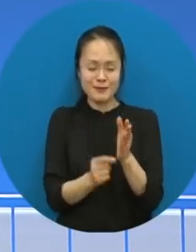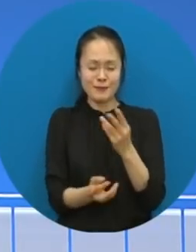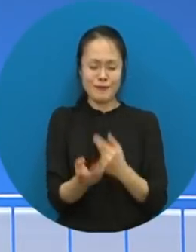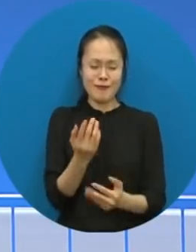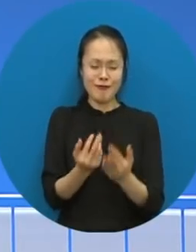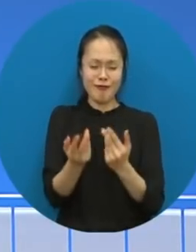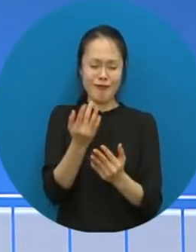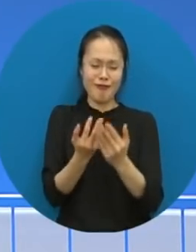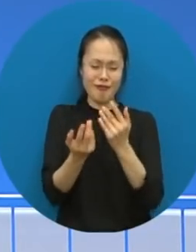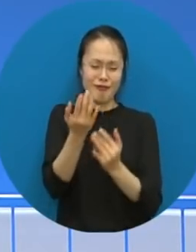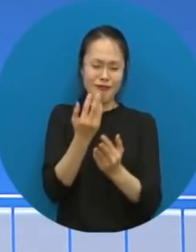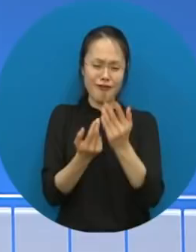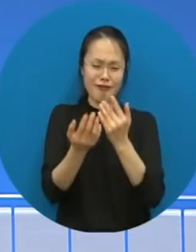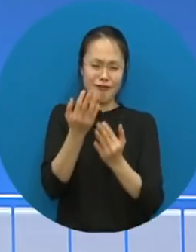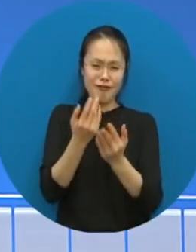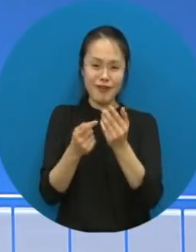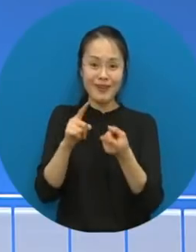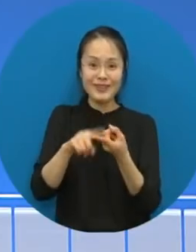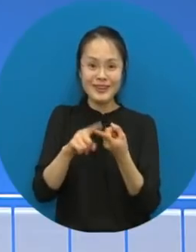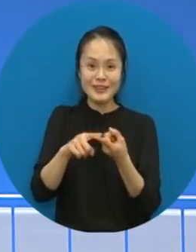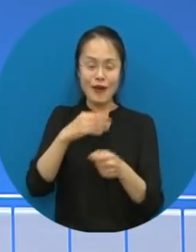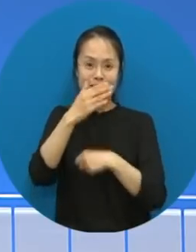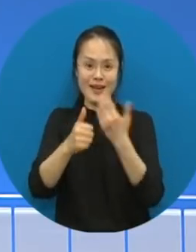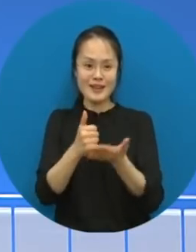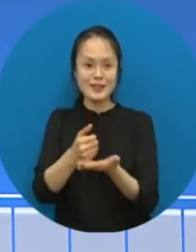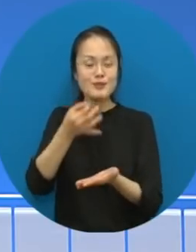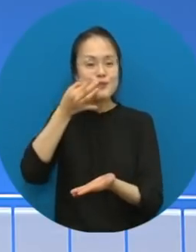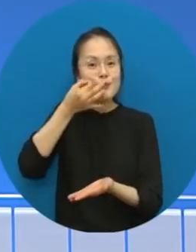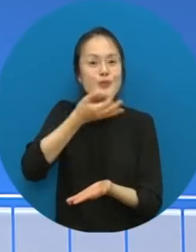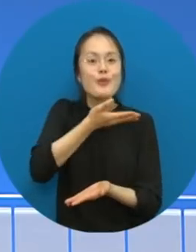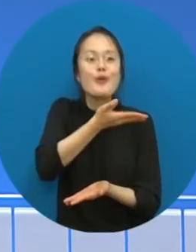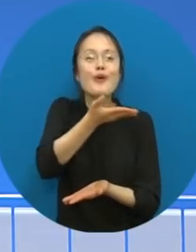타오르는지 보여주실 것입니다.